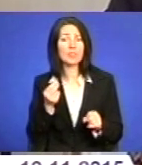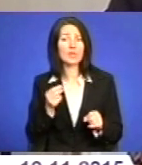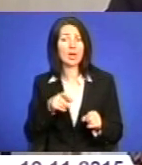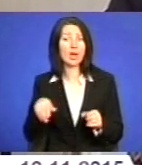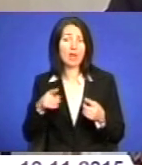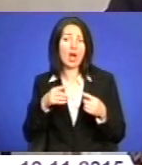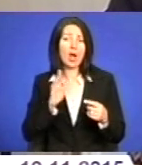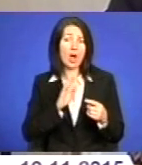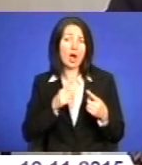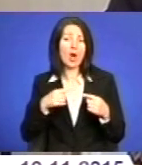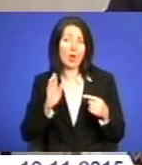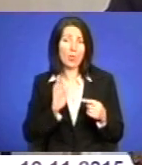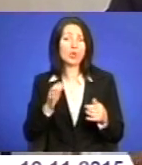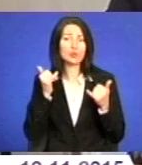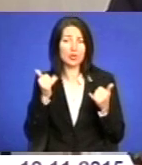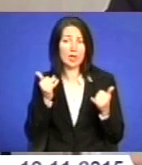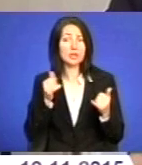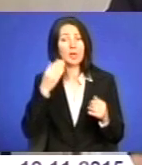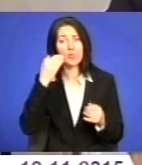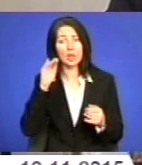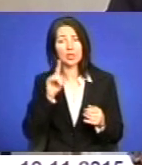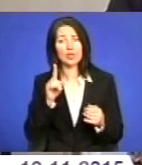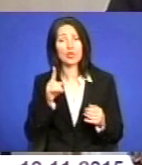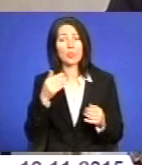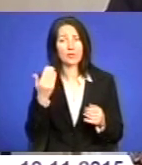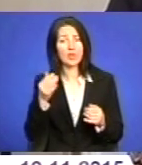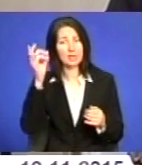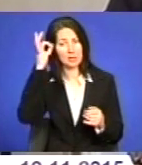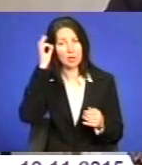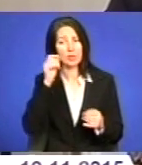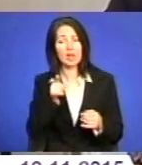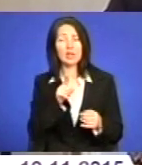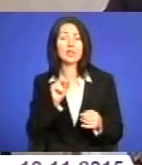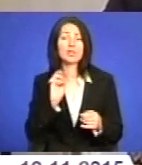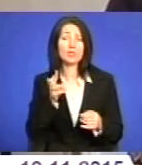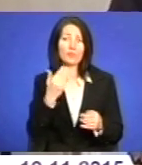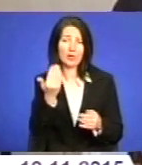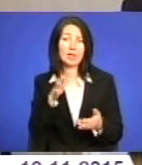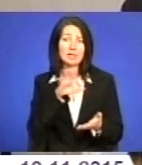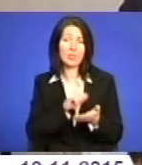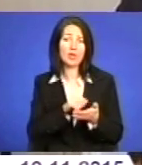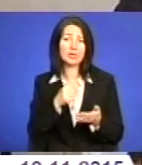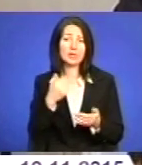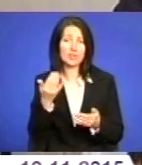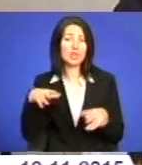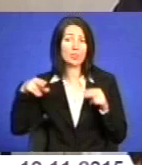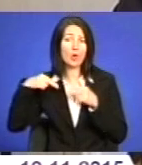усучаснене і покращене, але з того, що ви якраз згадуєте, це якраз те, чим ви займаєтеся з вашими